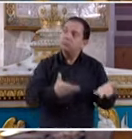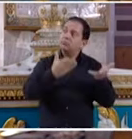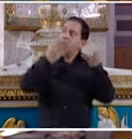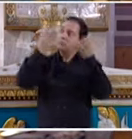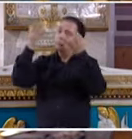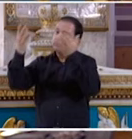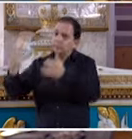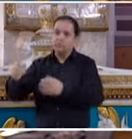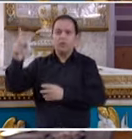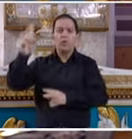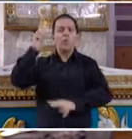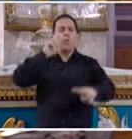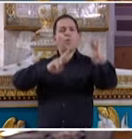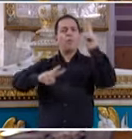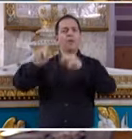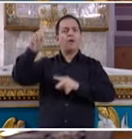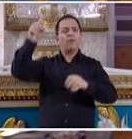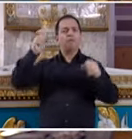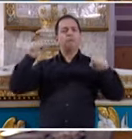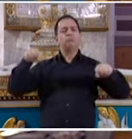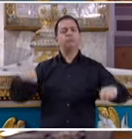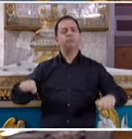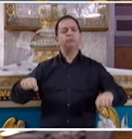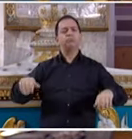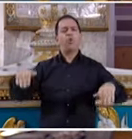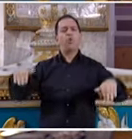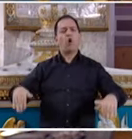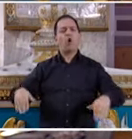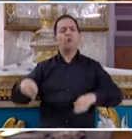και υπεράνιον του αιρών αυτής